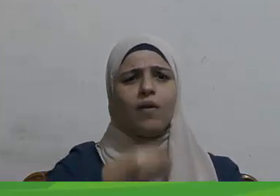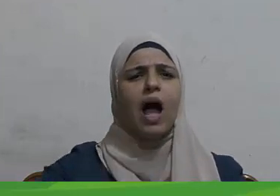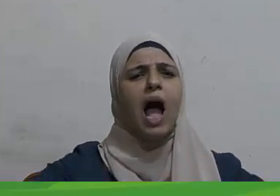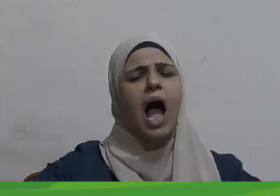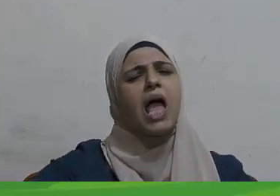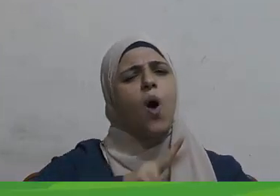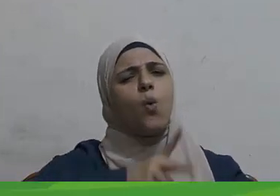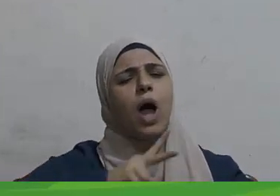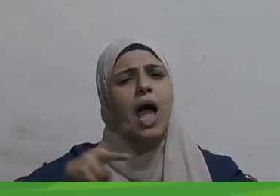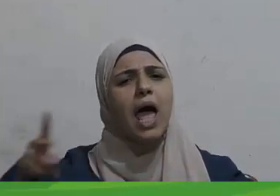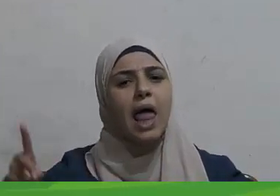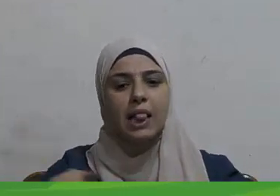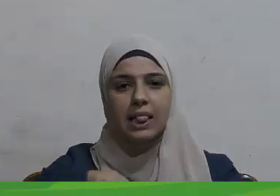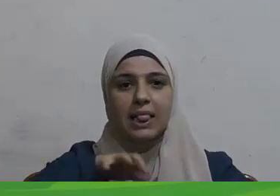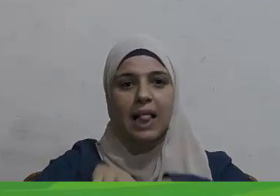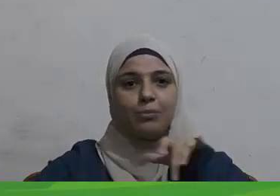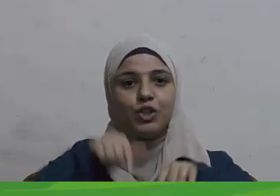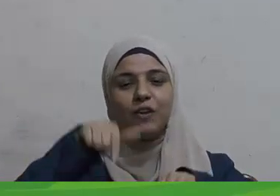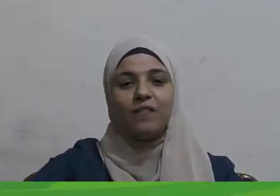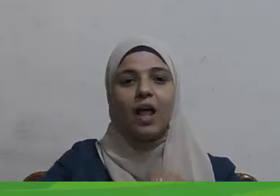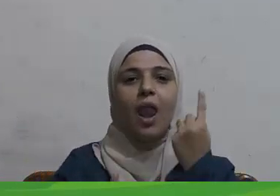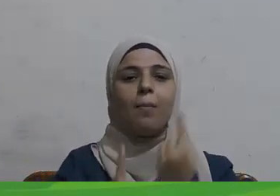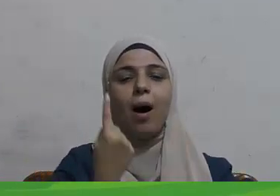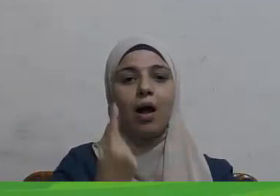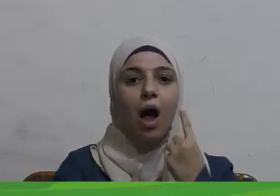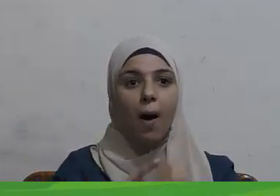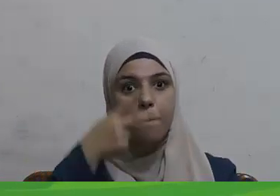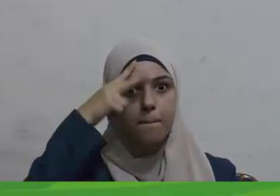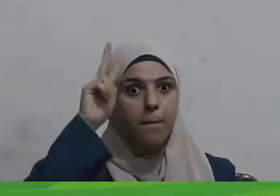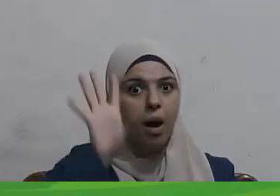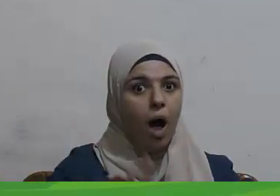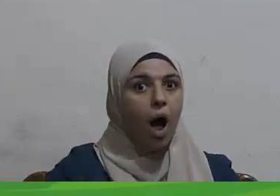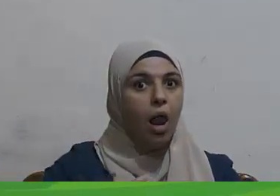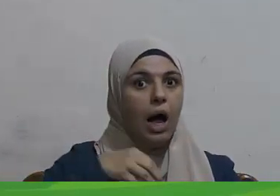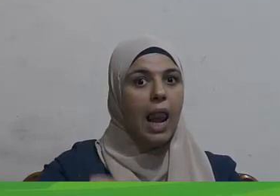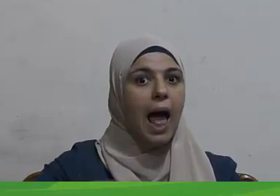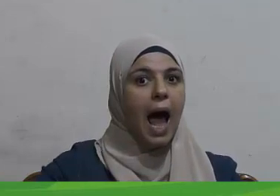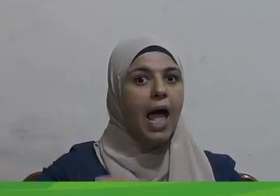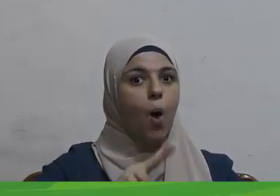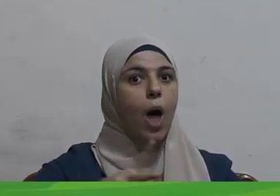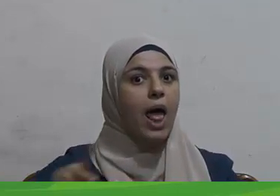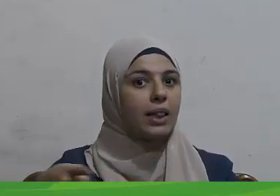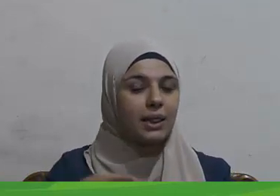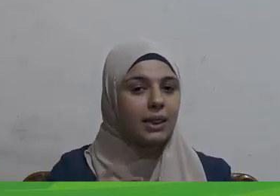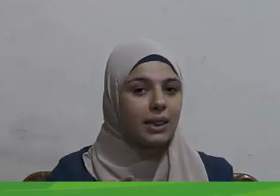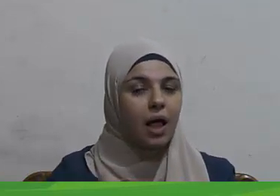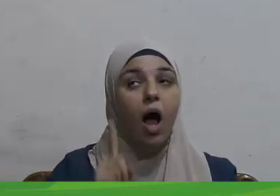أرى حيوانات تمشي في المرعى. ومن خلق الحيوانات؟